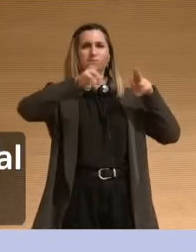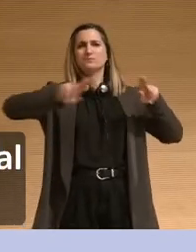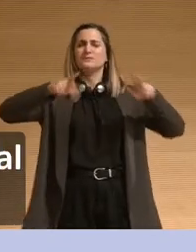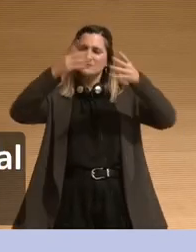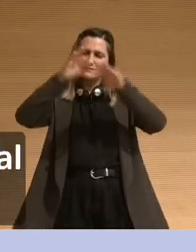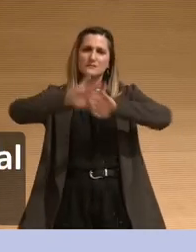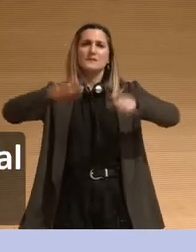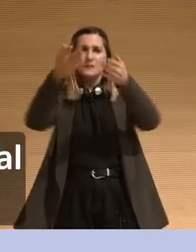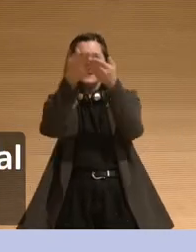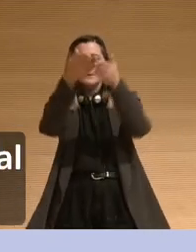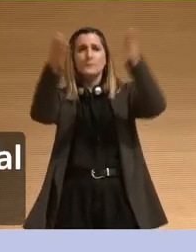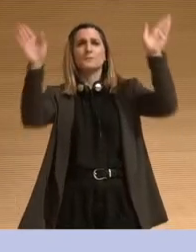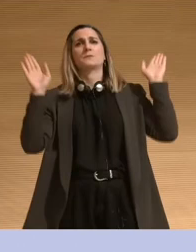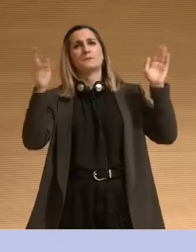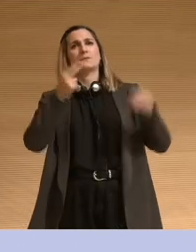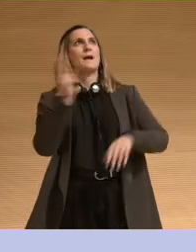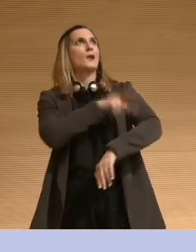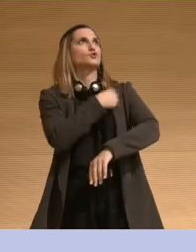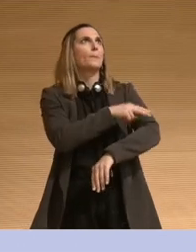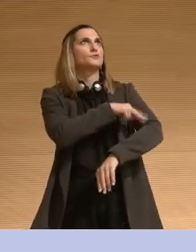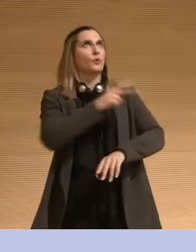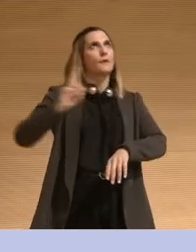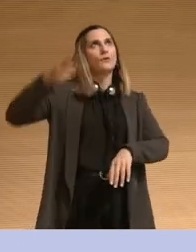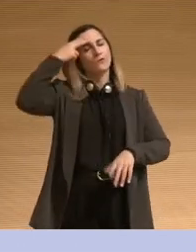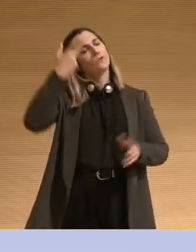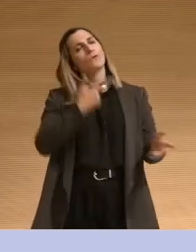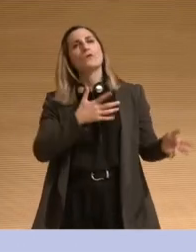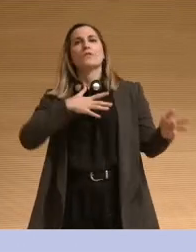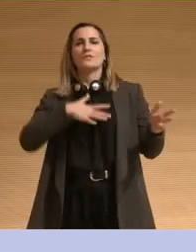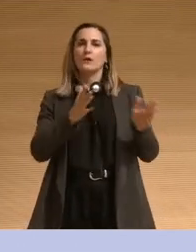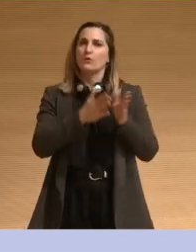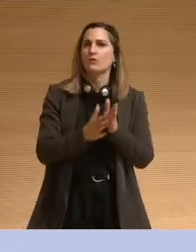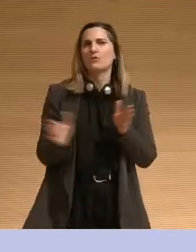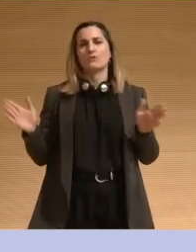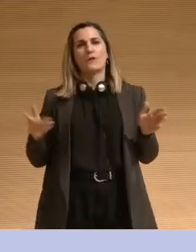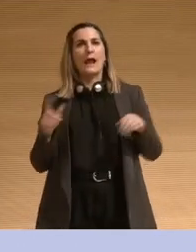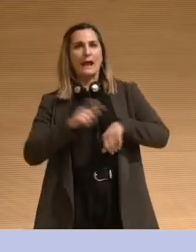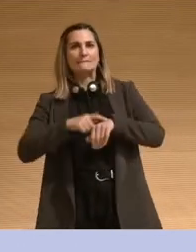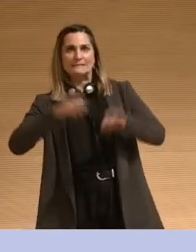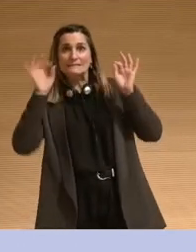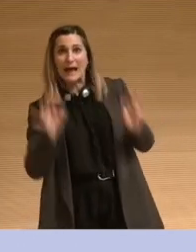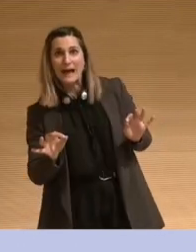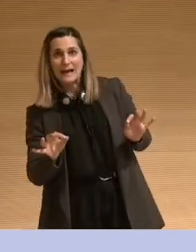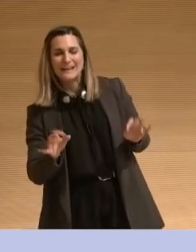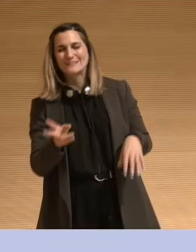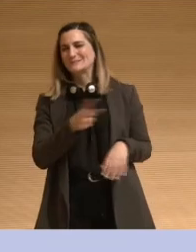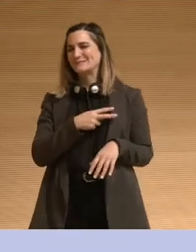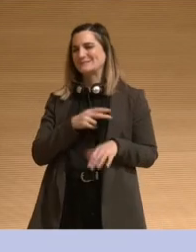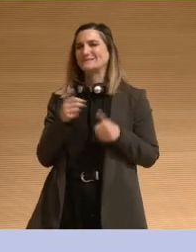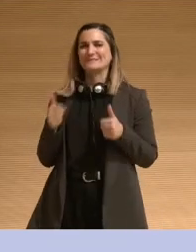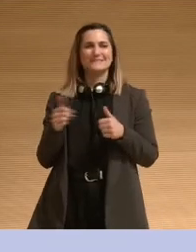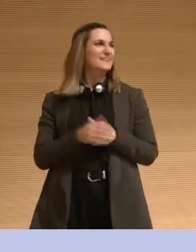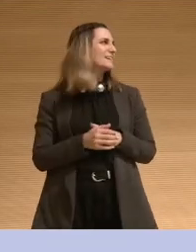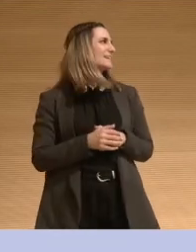κλασικές κλινικές δομές. Νομίζω πέτυχα και το χρόνο, σωστά, ωραία.